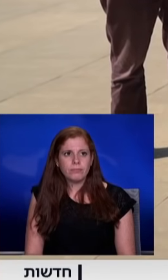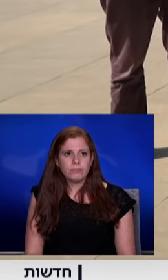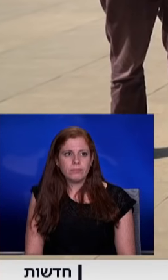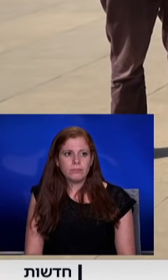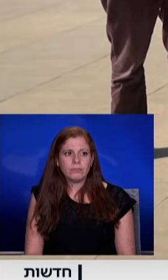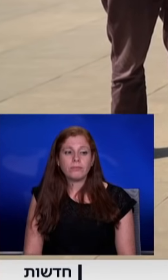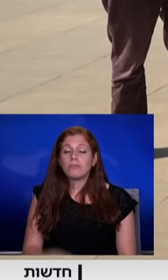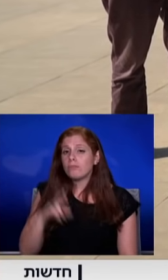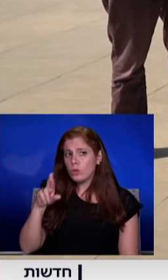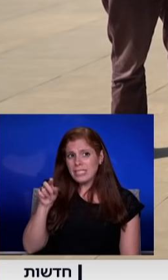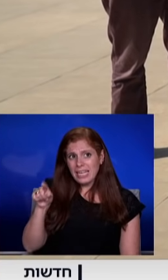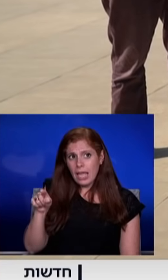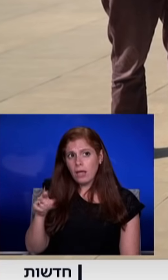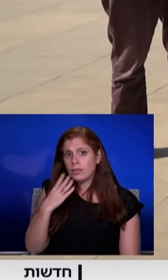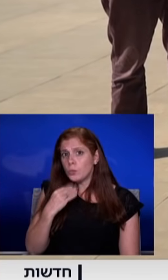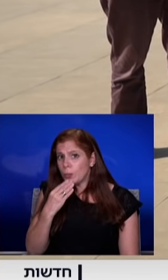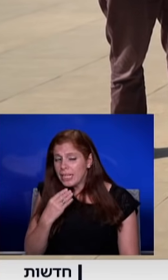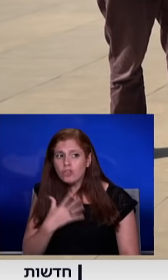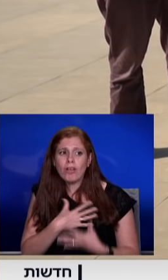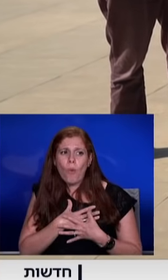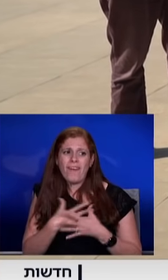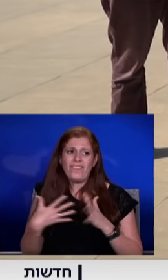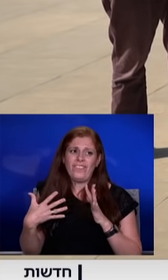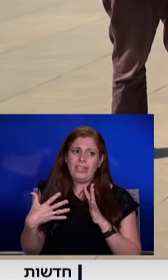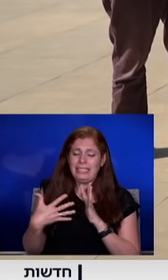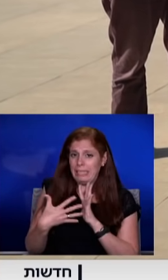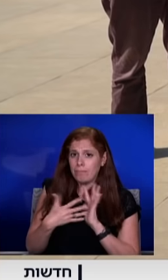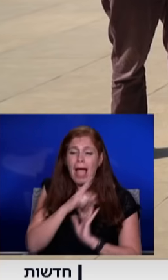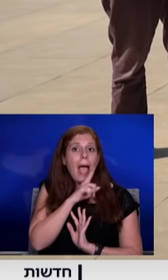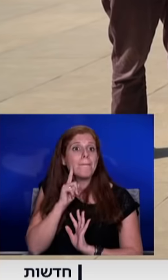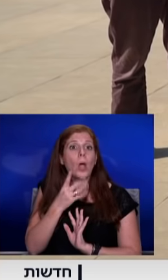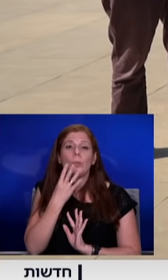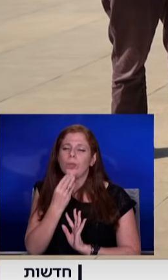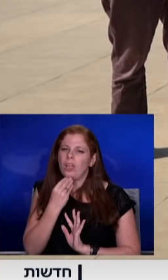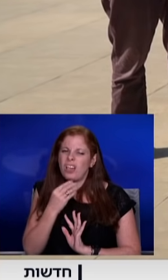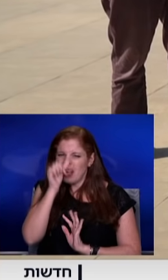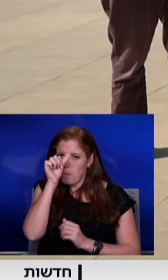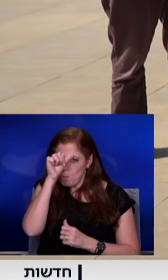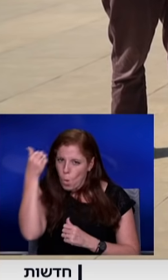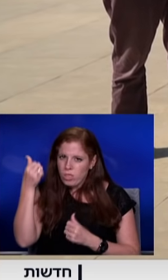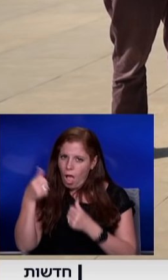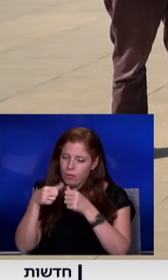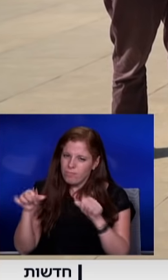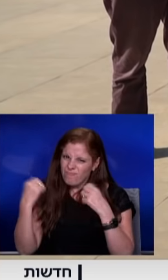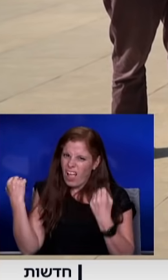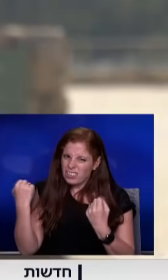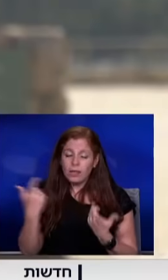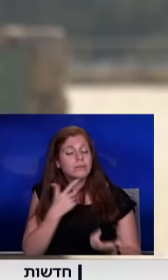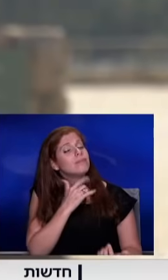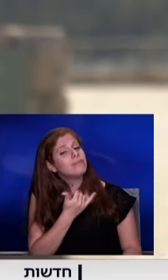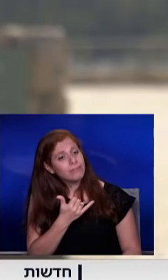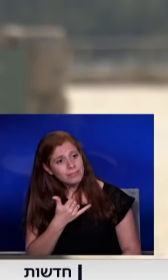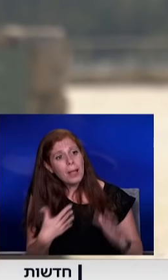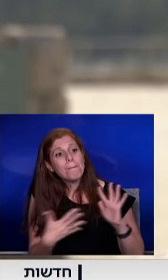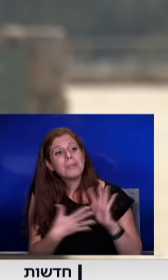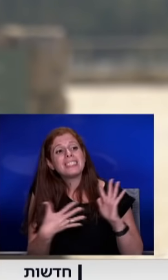רוזנר, אתה מין יהודי שאוהב סקרים. האמא היהודיה זה מותג עדיין מאוד חזק? כן, זה מותג חזק. בסקר של